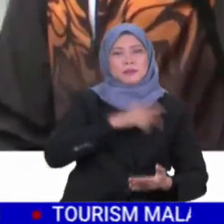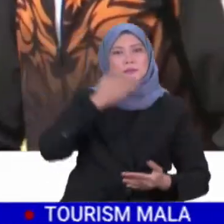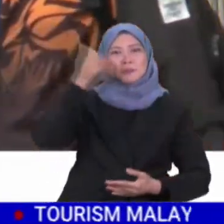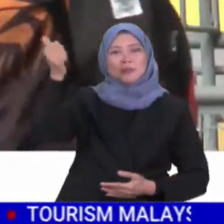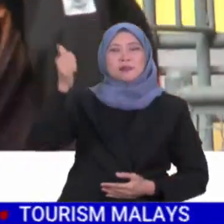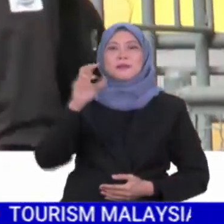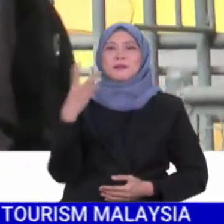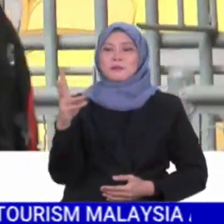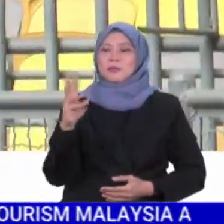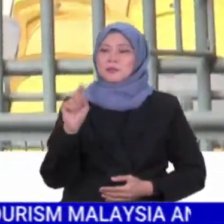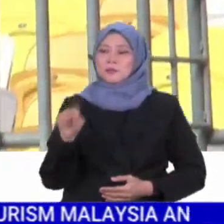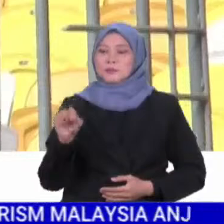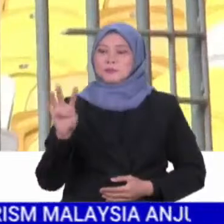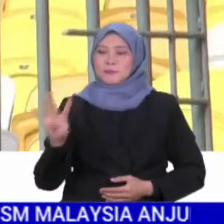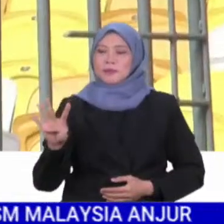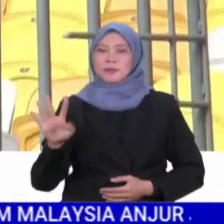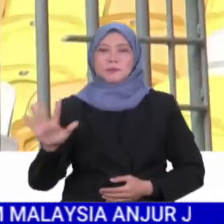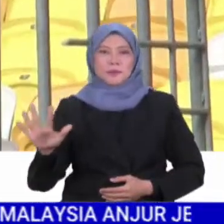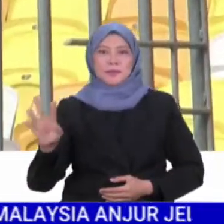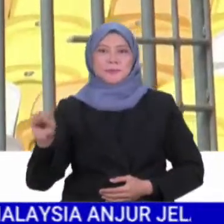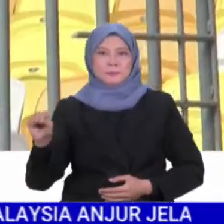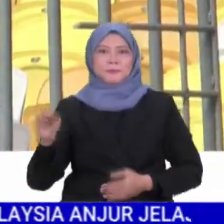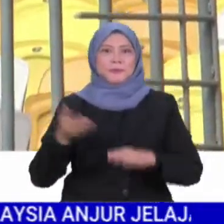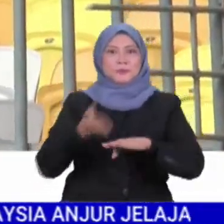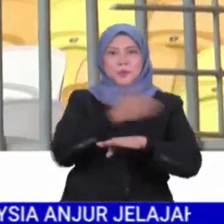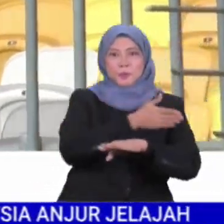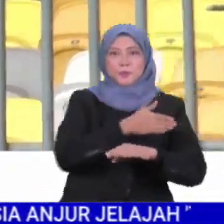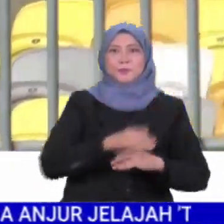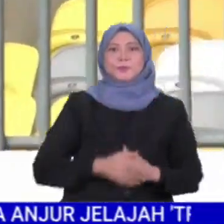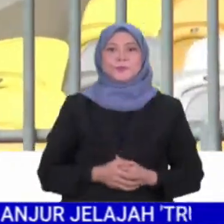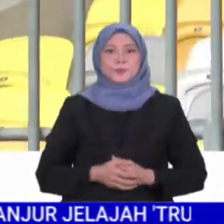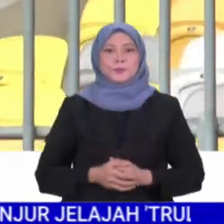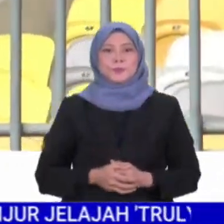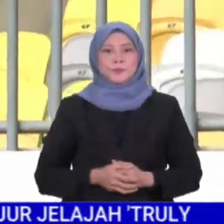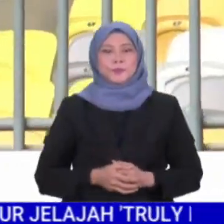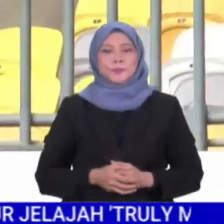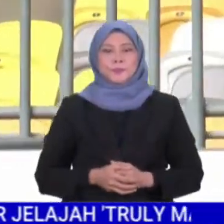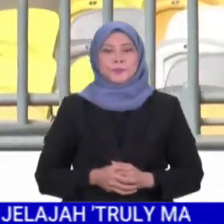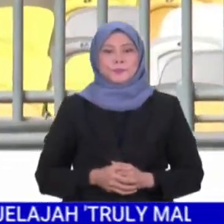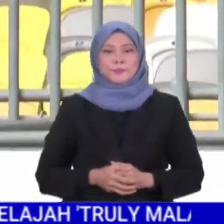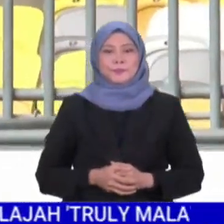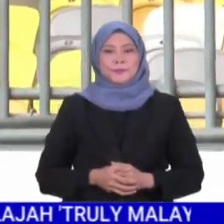terbaik 16.45 meter sebelum ini.